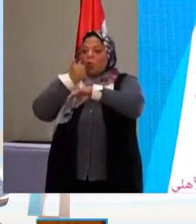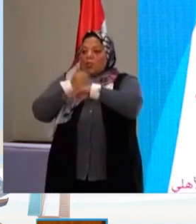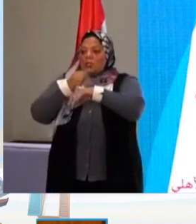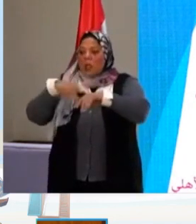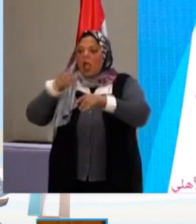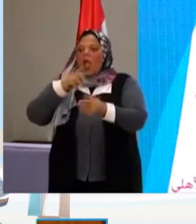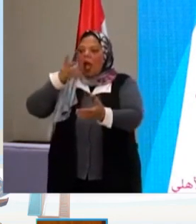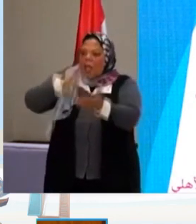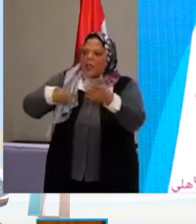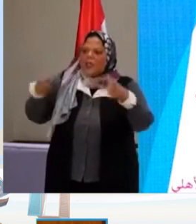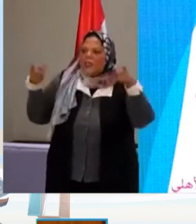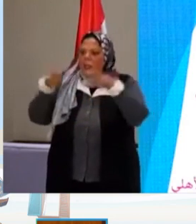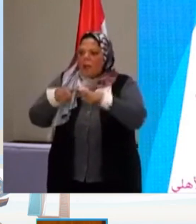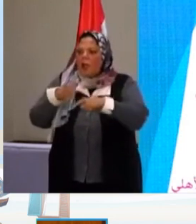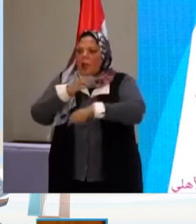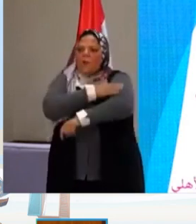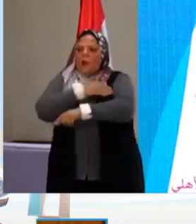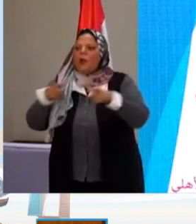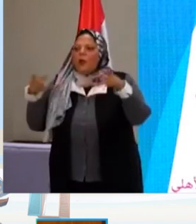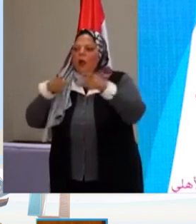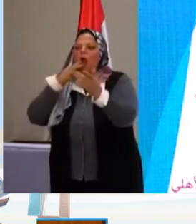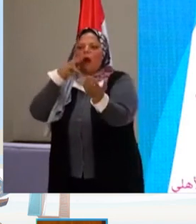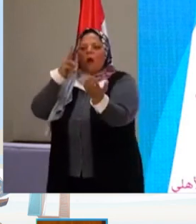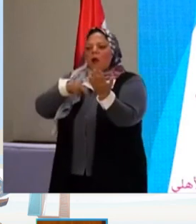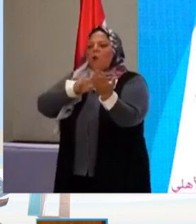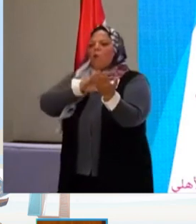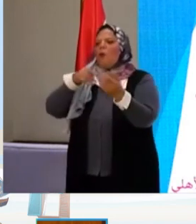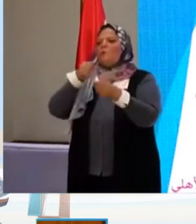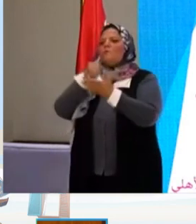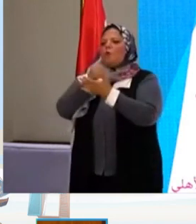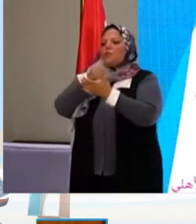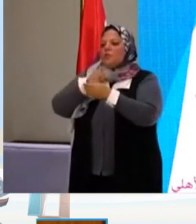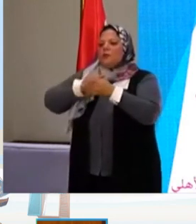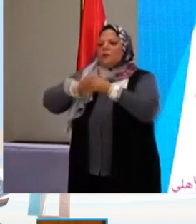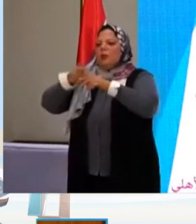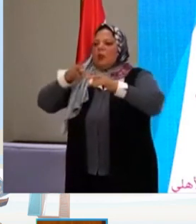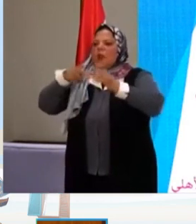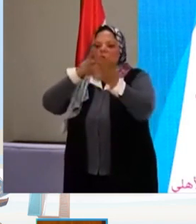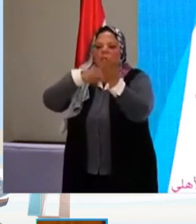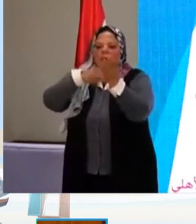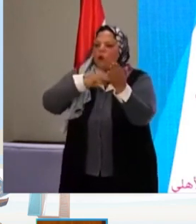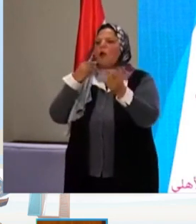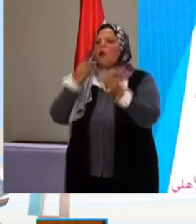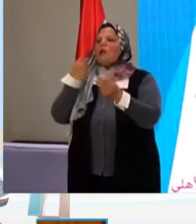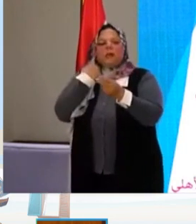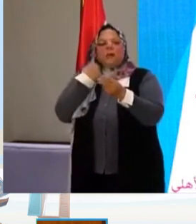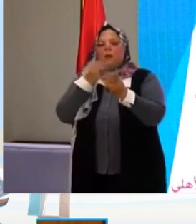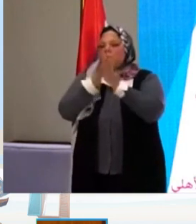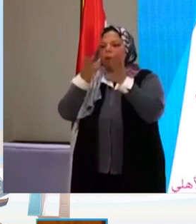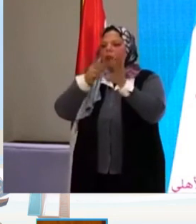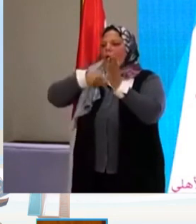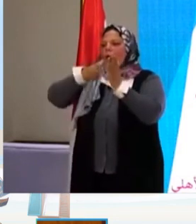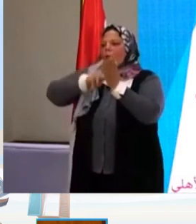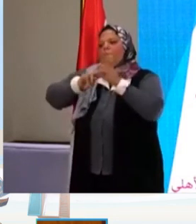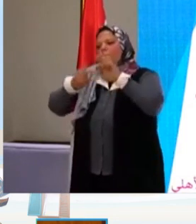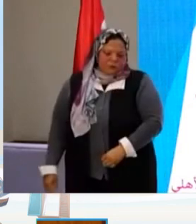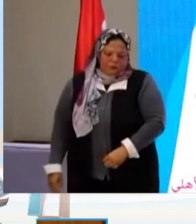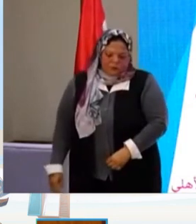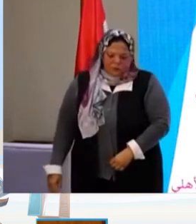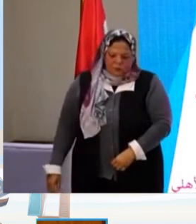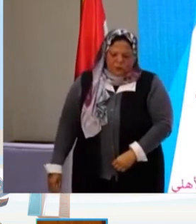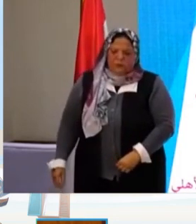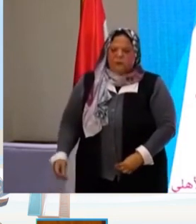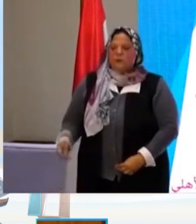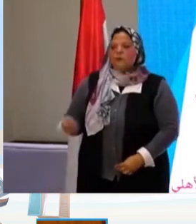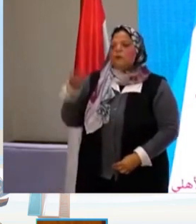القانون، فالفايده اللي انا بعدل النظم الخاصه بيا بما يتفق احكام القانون الجديد. طبعا القانون الجديد بيشهد العديد من